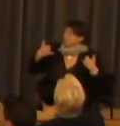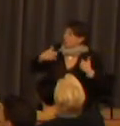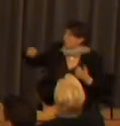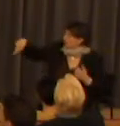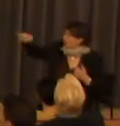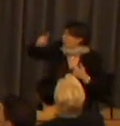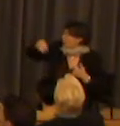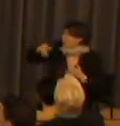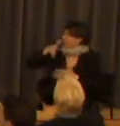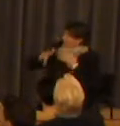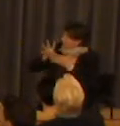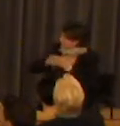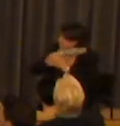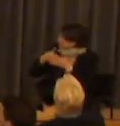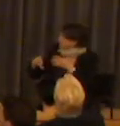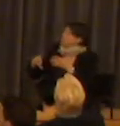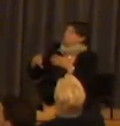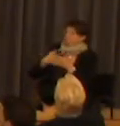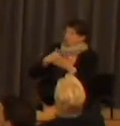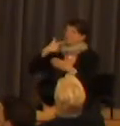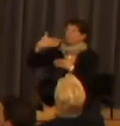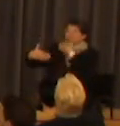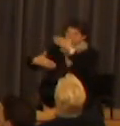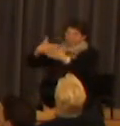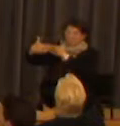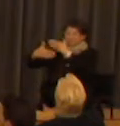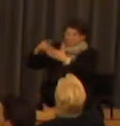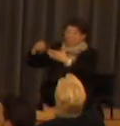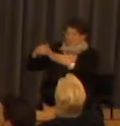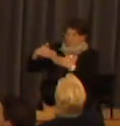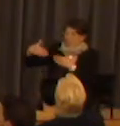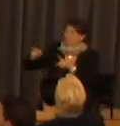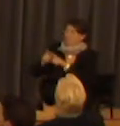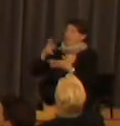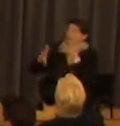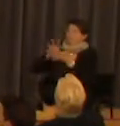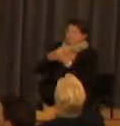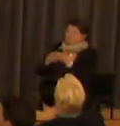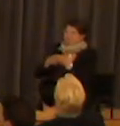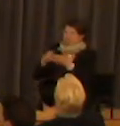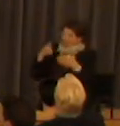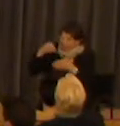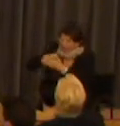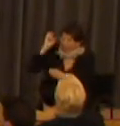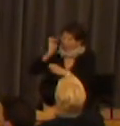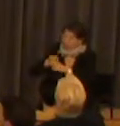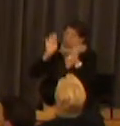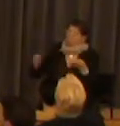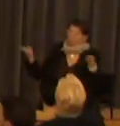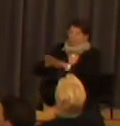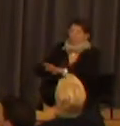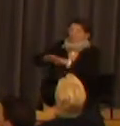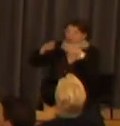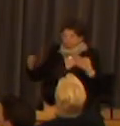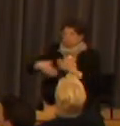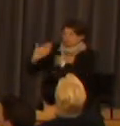Que els joves volen continuar amb aquesta formació i volen continuar transmetent la llengua i ensenyant la llengua de signes catalana, que és molt important per